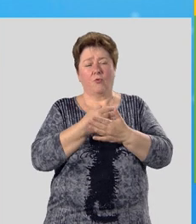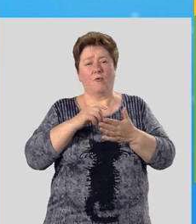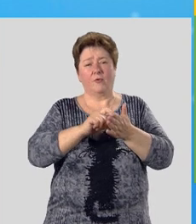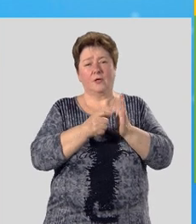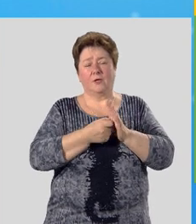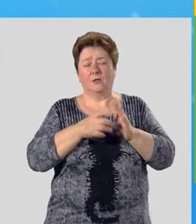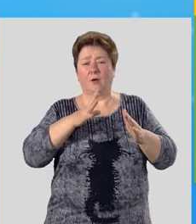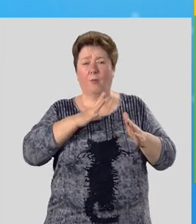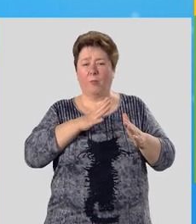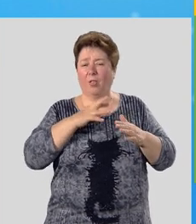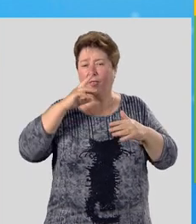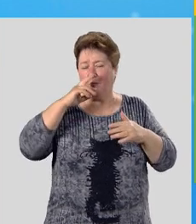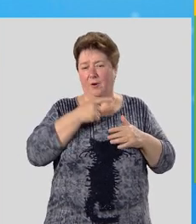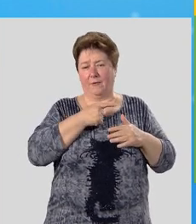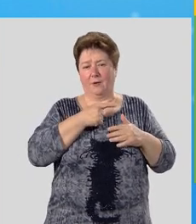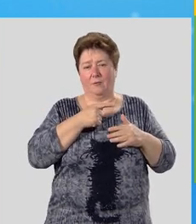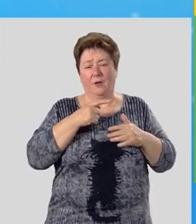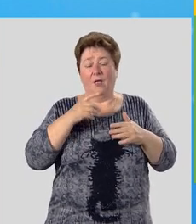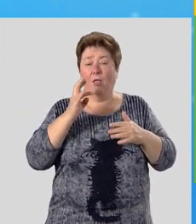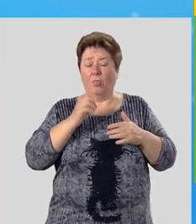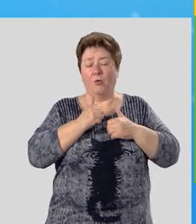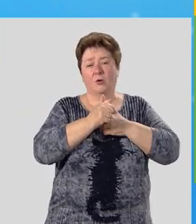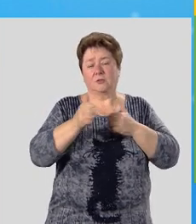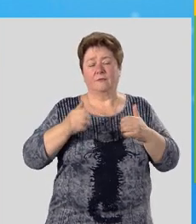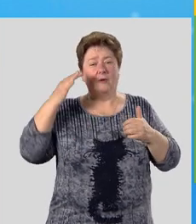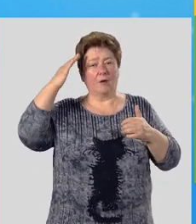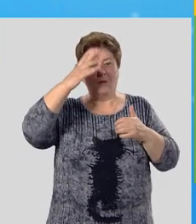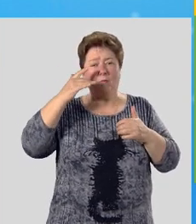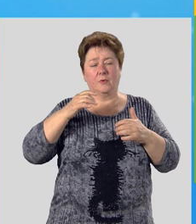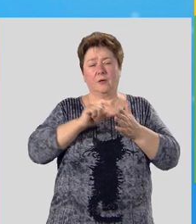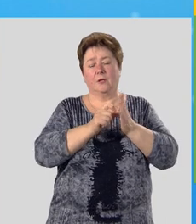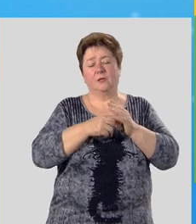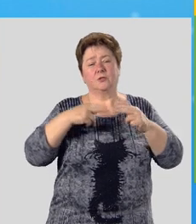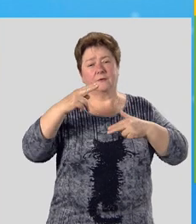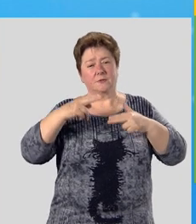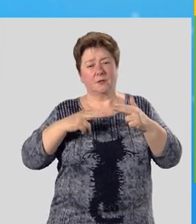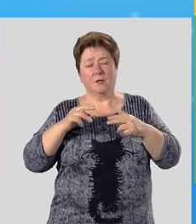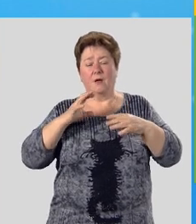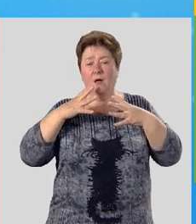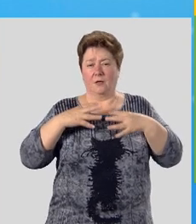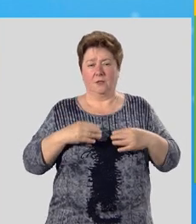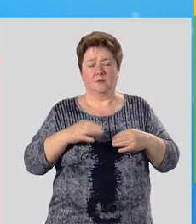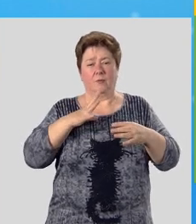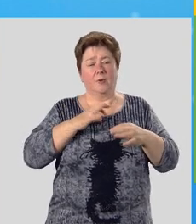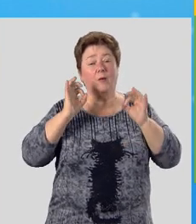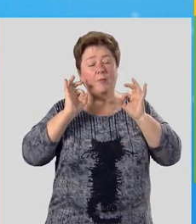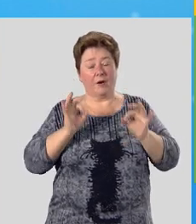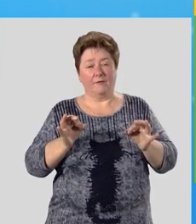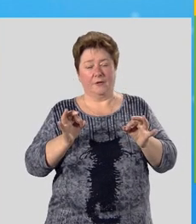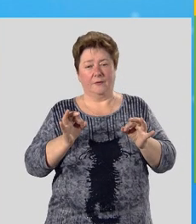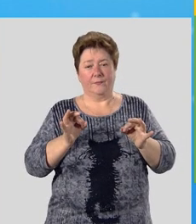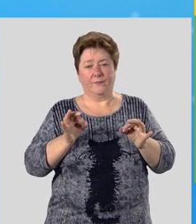клеток оказалось неверным. Но основная идея клеточного строения организмов была